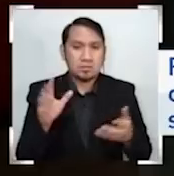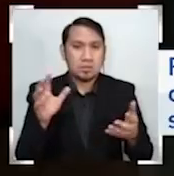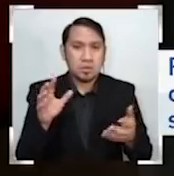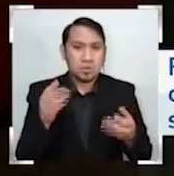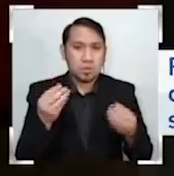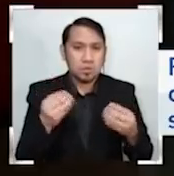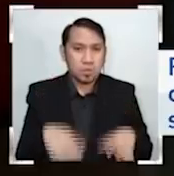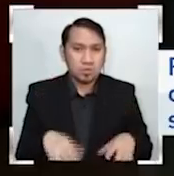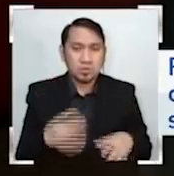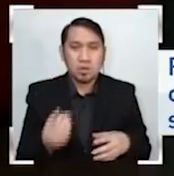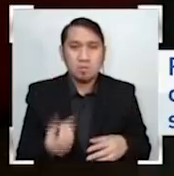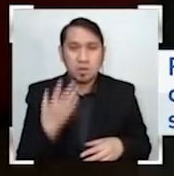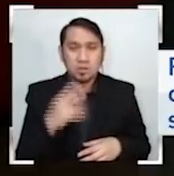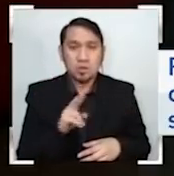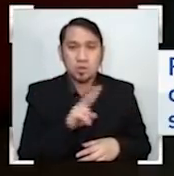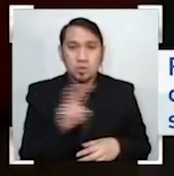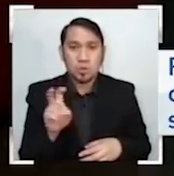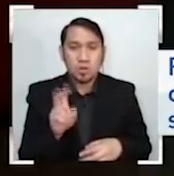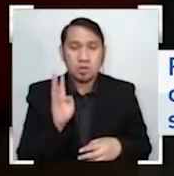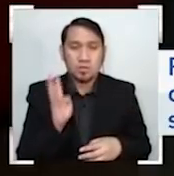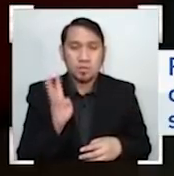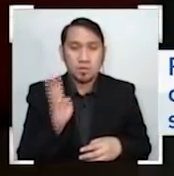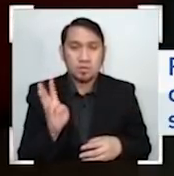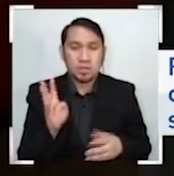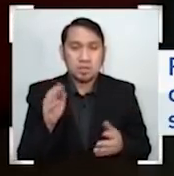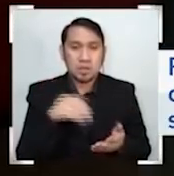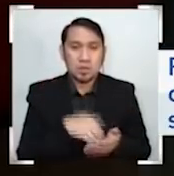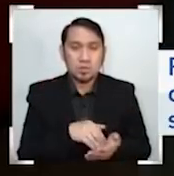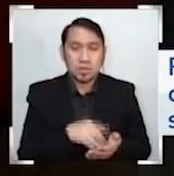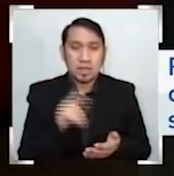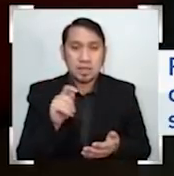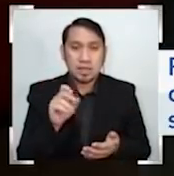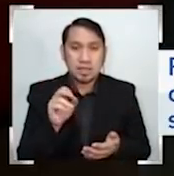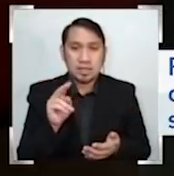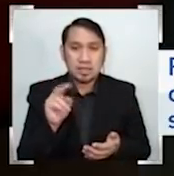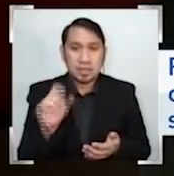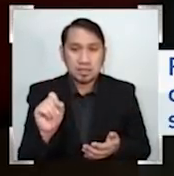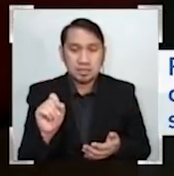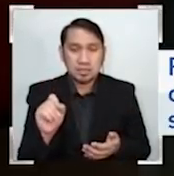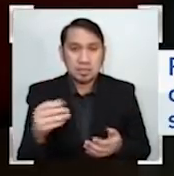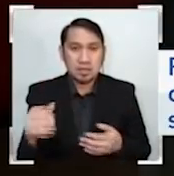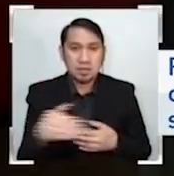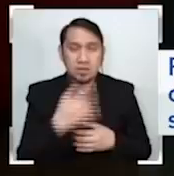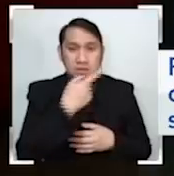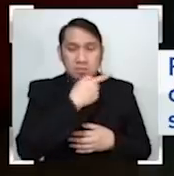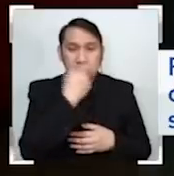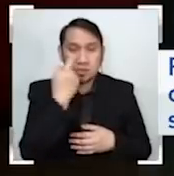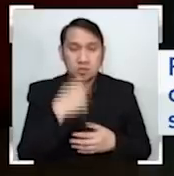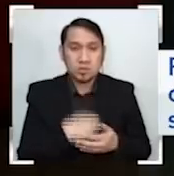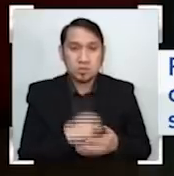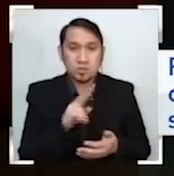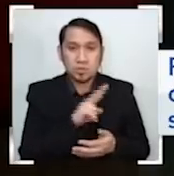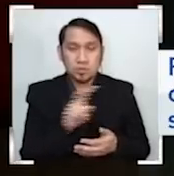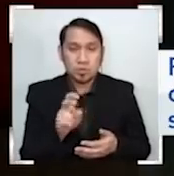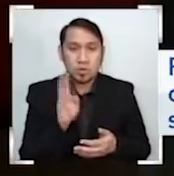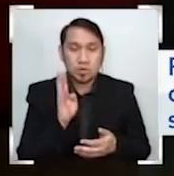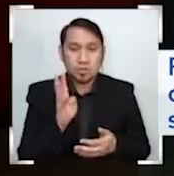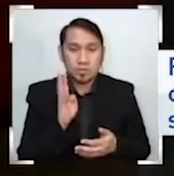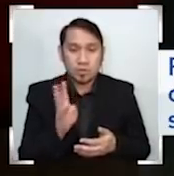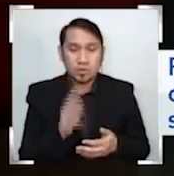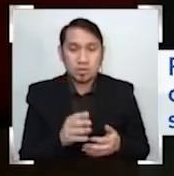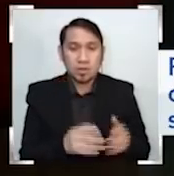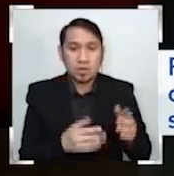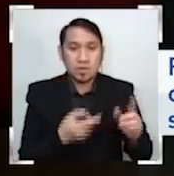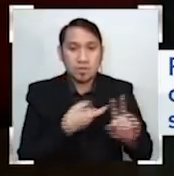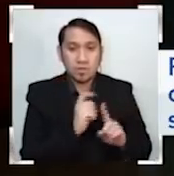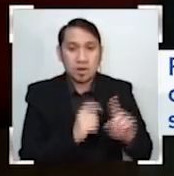sa 240,000 metric tons ng isda kada araw dahil sa pagpasok na aabot sa 240 na commercial fishing vessel ng China